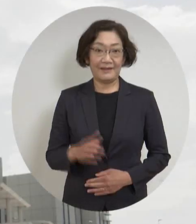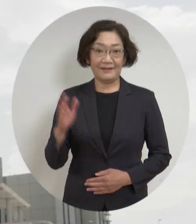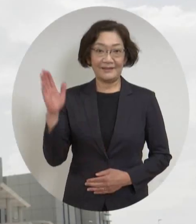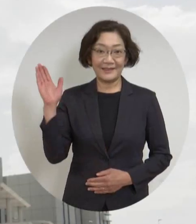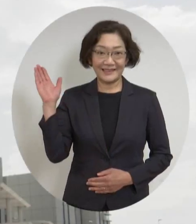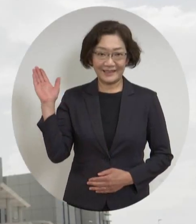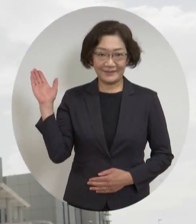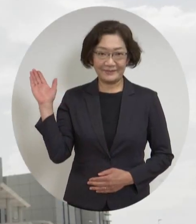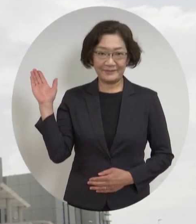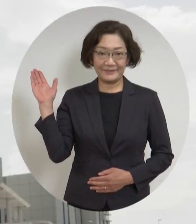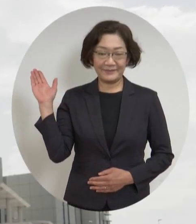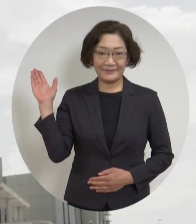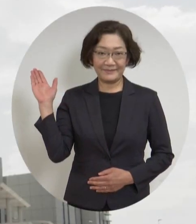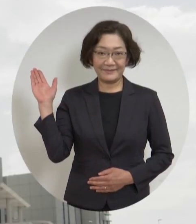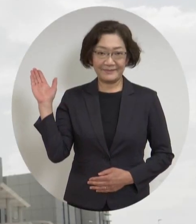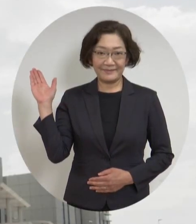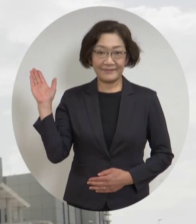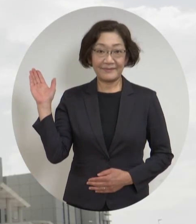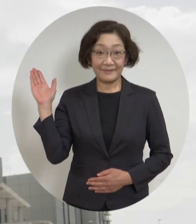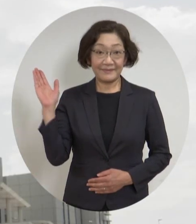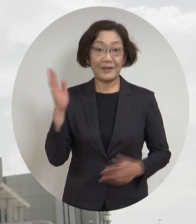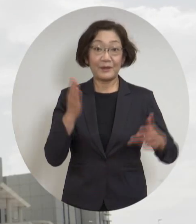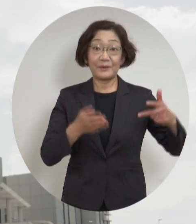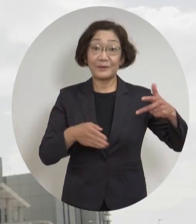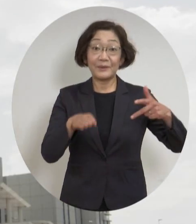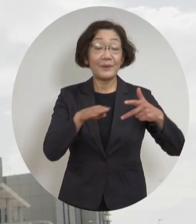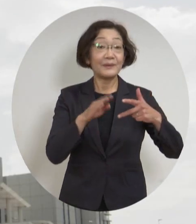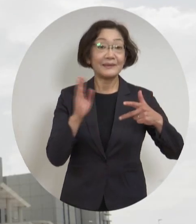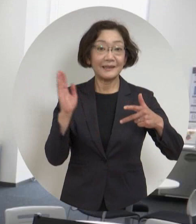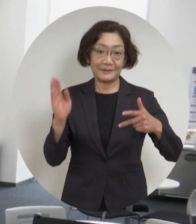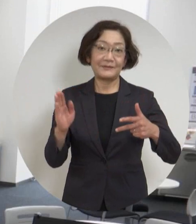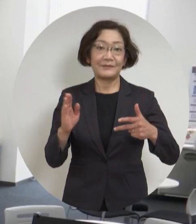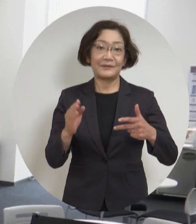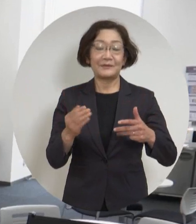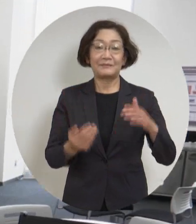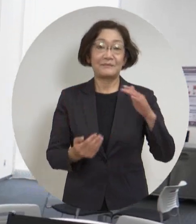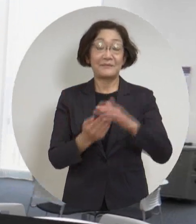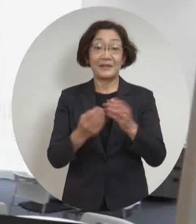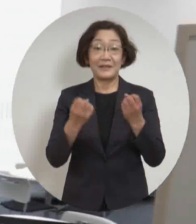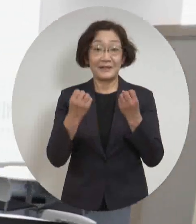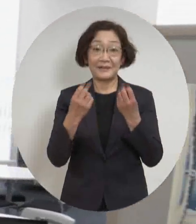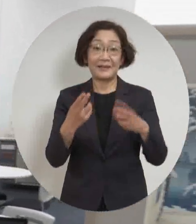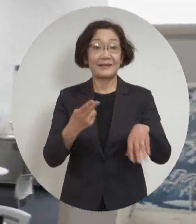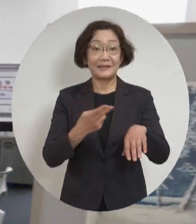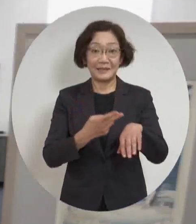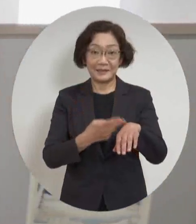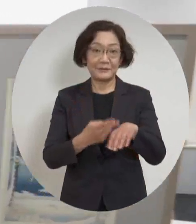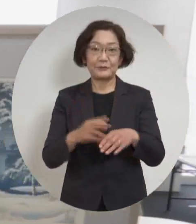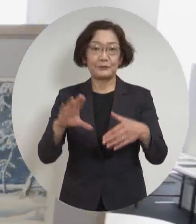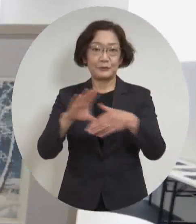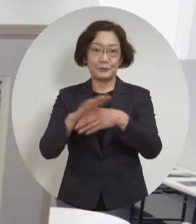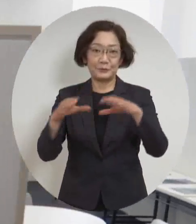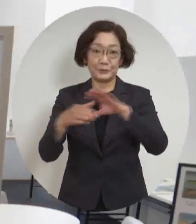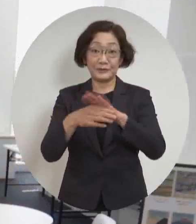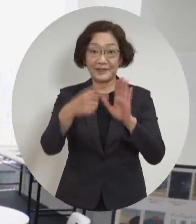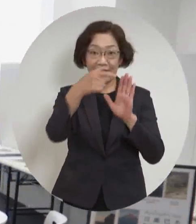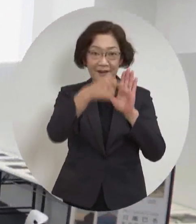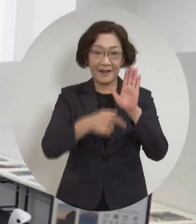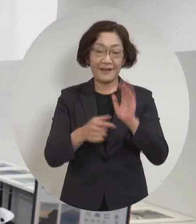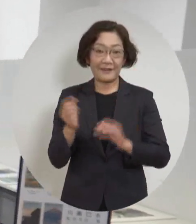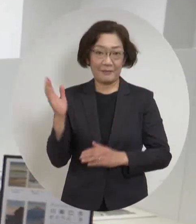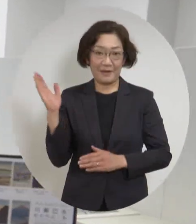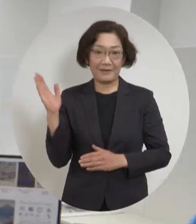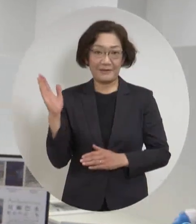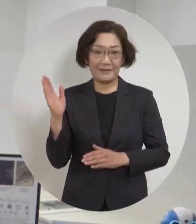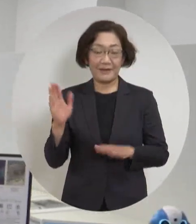こちらは羽田イノベーションシティ。先端と文化を軸に整備されたこの施設で、このほど